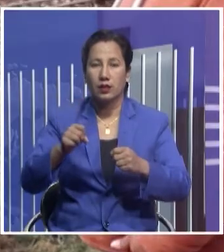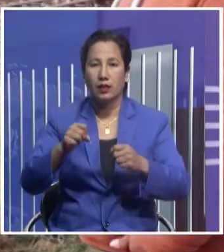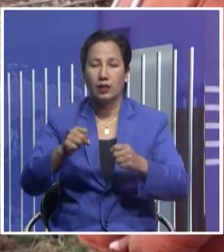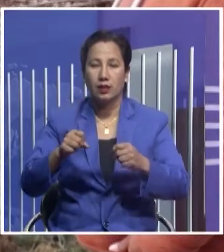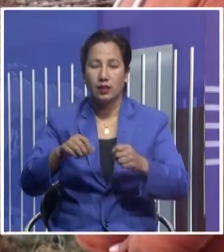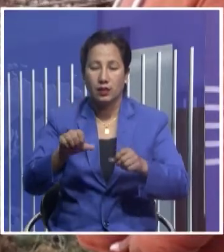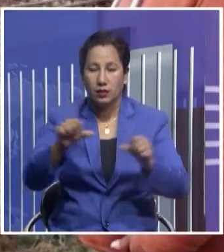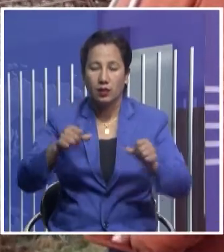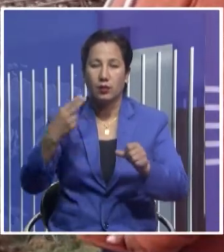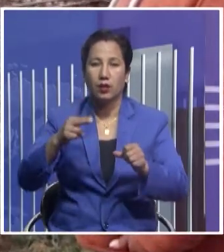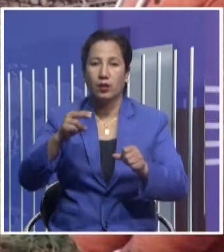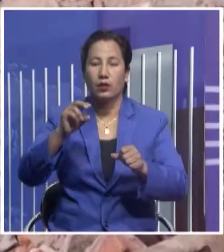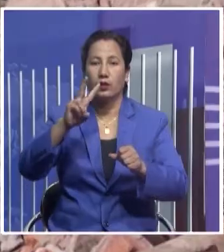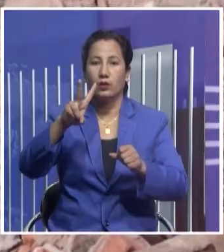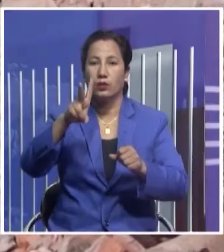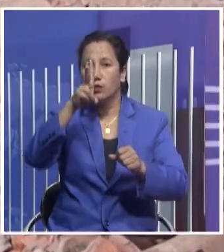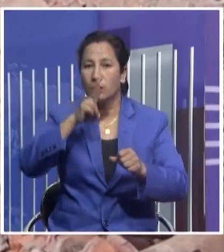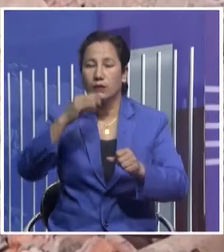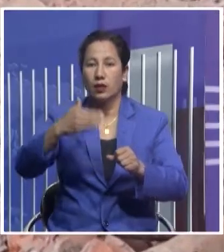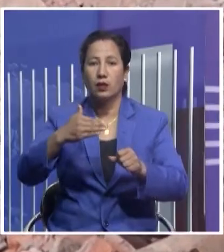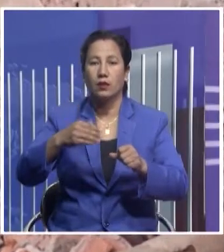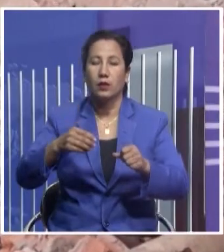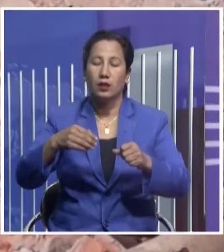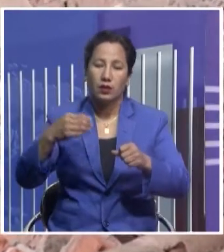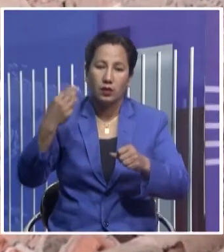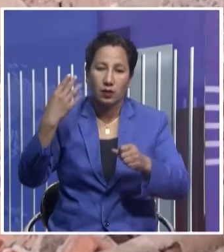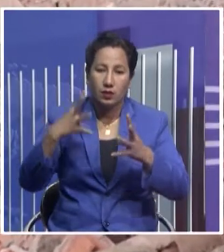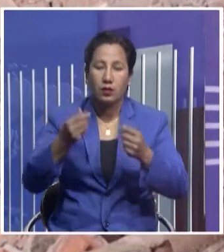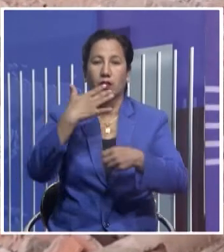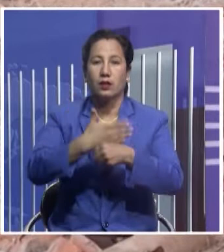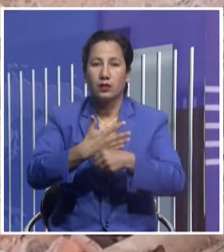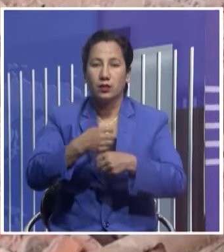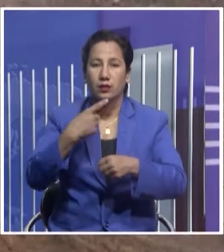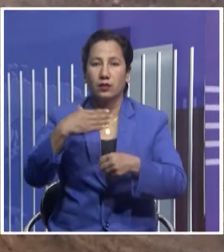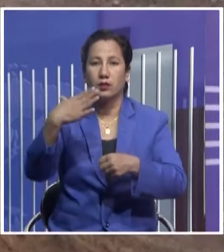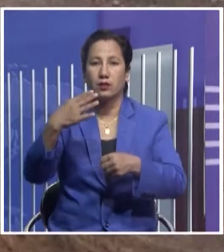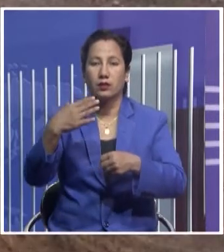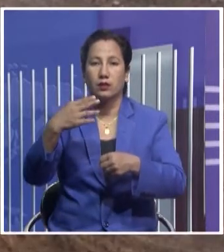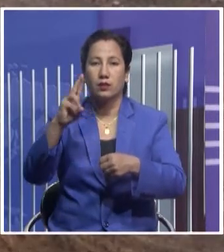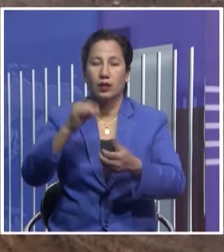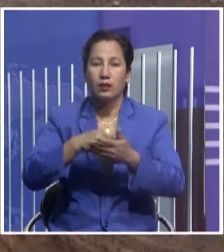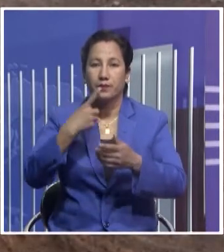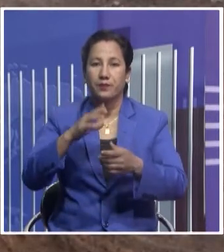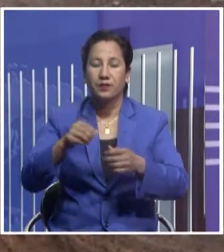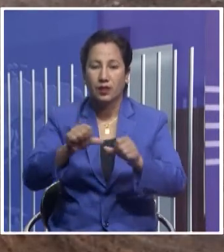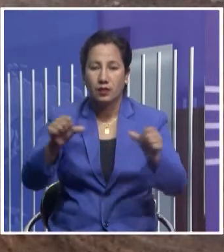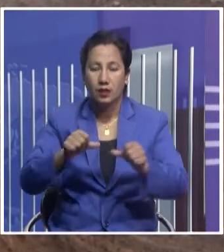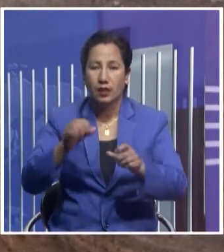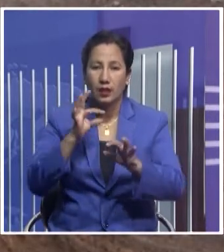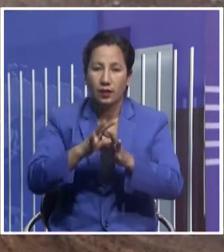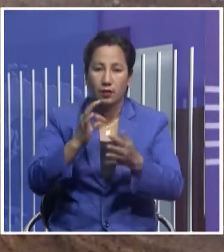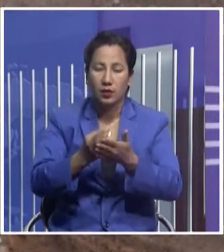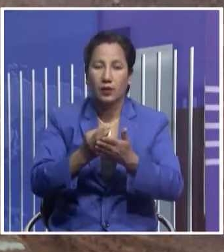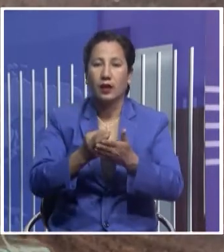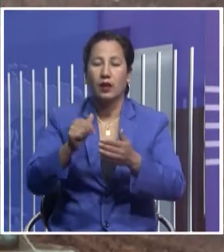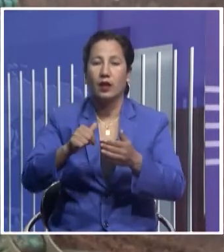2.5 वर्षमा सक्ने लक्ष्य रहेको शहरी विकास तथा भवन कार्यालय दाङले जनाएको छ केही समय जग्गा विवाद झेलेको ट्रमा सेन्टर बनाउने